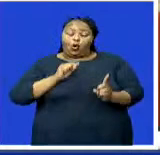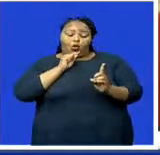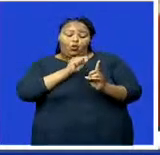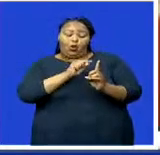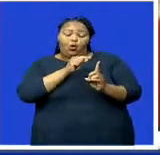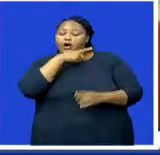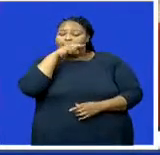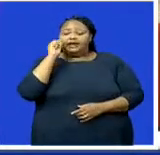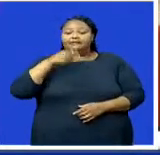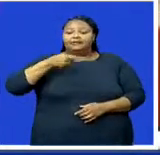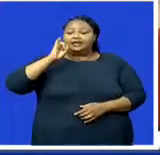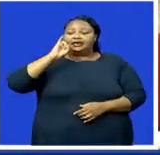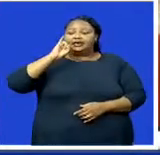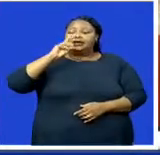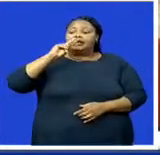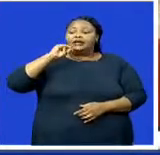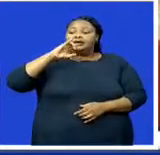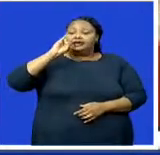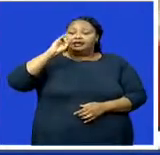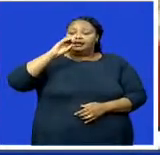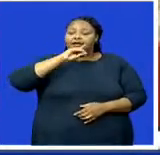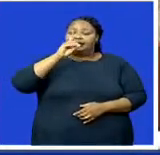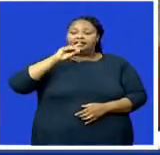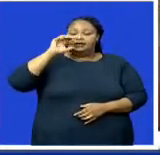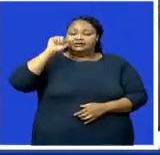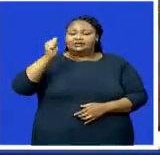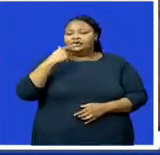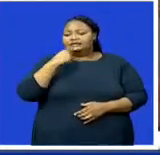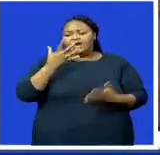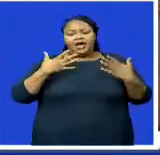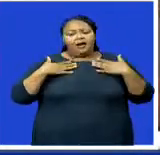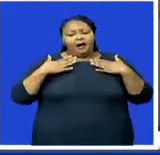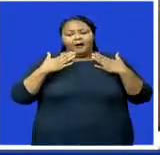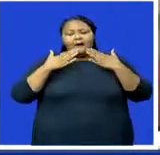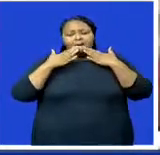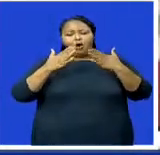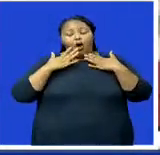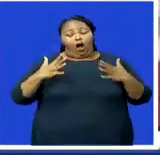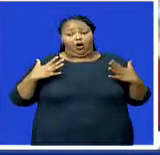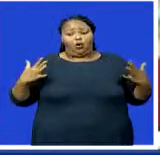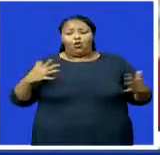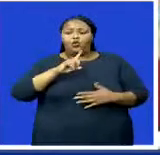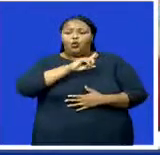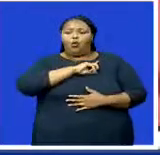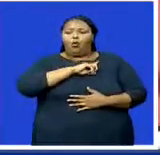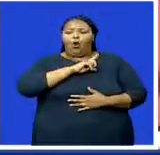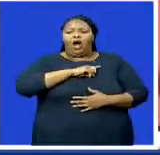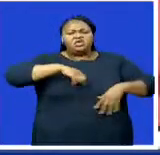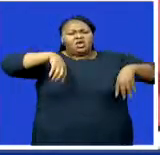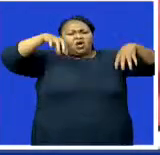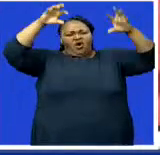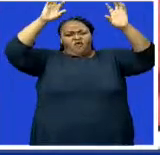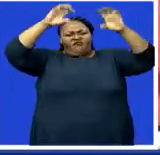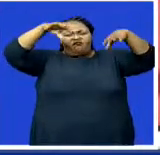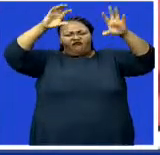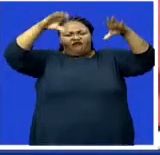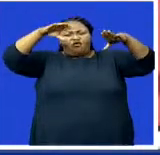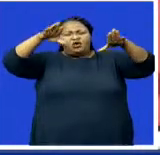kanti ngoba netimvula ta Elois betingena ngekhathi endlini yetinyoka ke kayitekwa. Kodwa